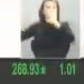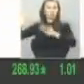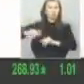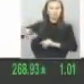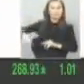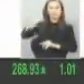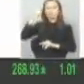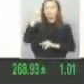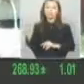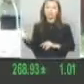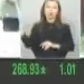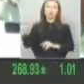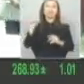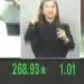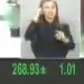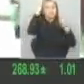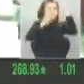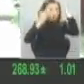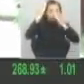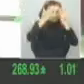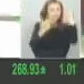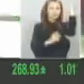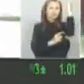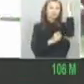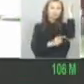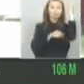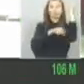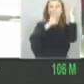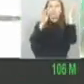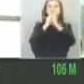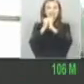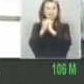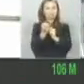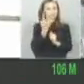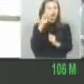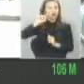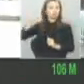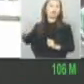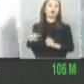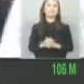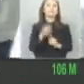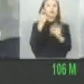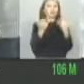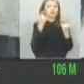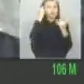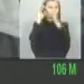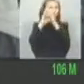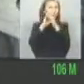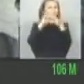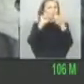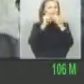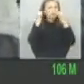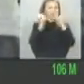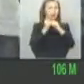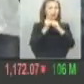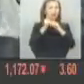ซียสิงคโปร์หรือว่าจีนที่บริษัทได้เข้าไปลงทุนแล้วขณะเดียวกันรู้สึกเป็นห่วงสถานการณ์การเมืองในประเทศเว